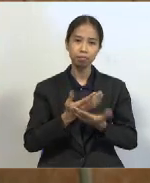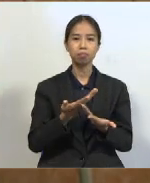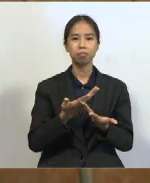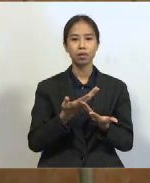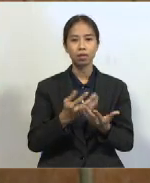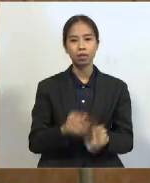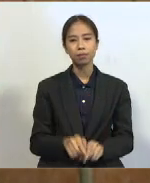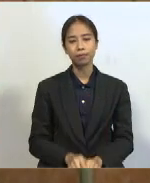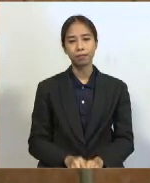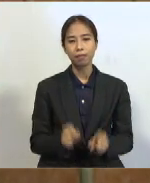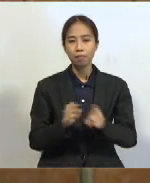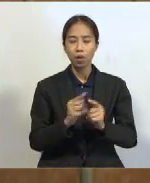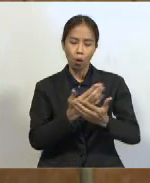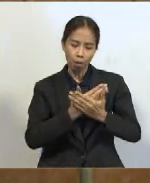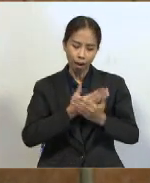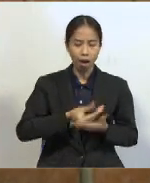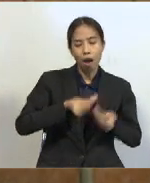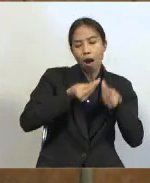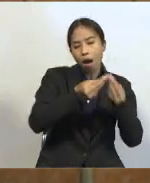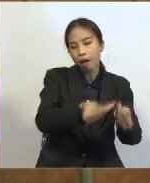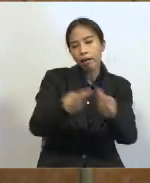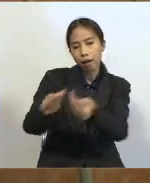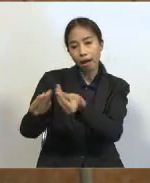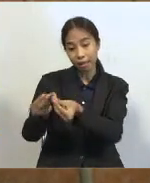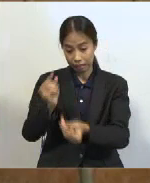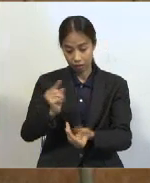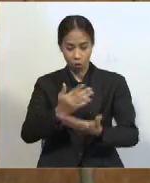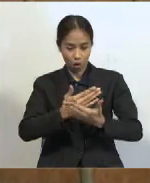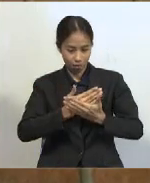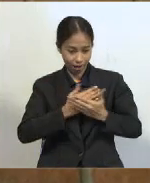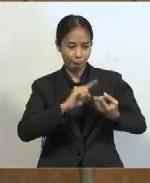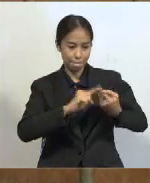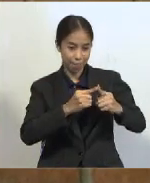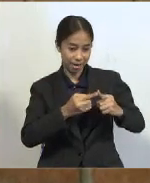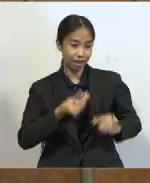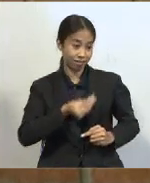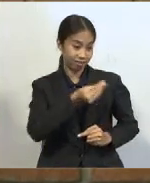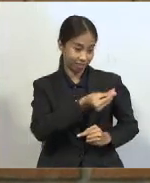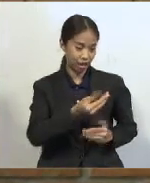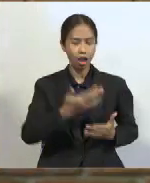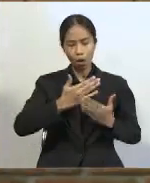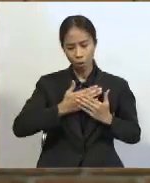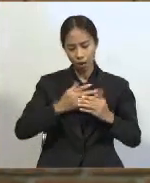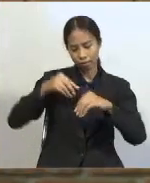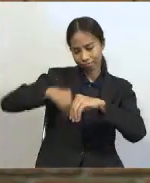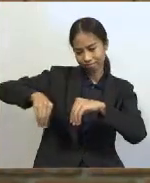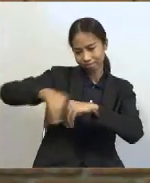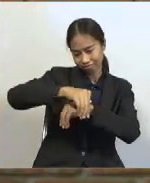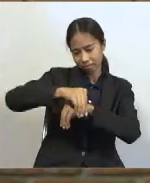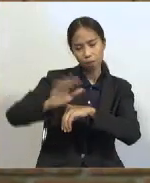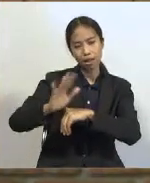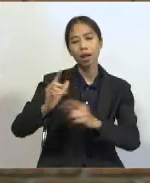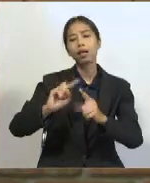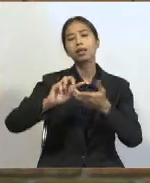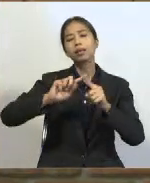รักไปสู่เพื่อนมนุษย์ไม่ใช่แค่เรากับเพื่อนเรากับคนรอบข้างแต่รวมถึง